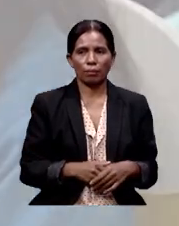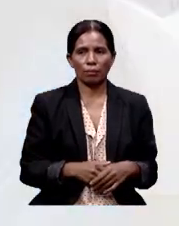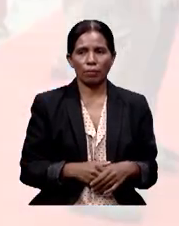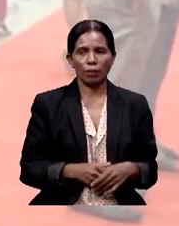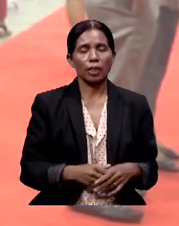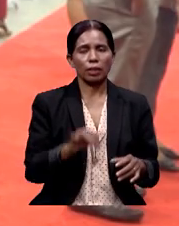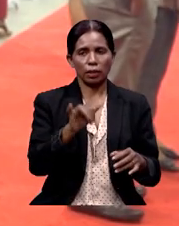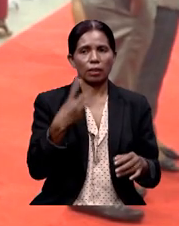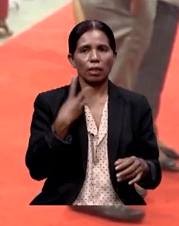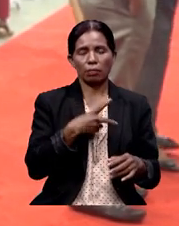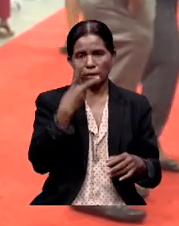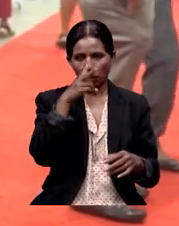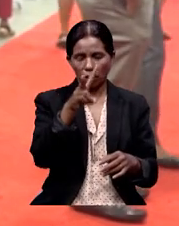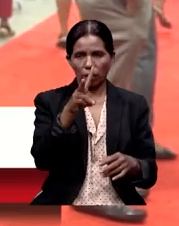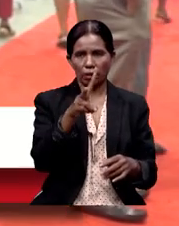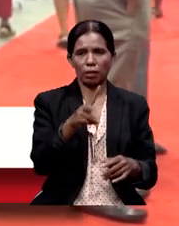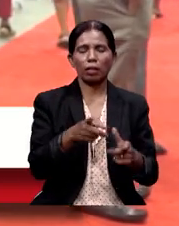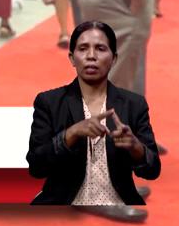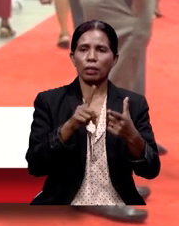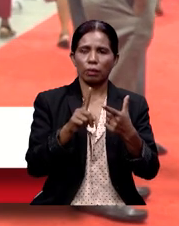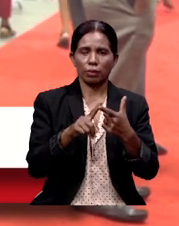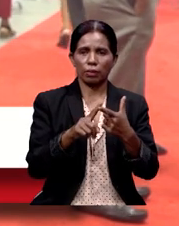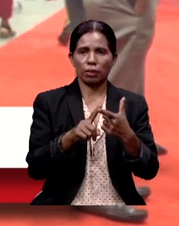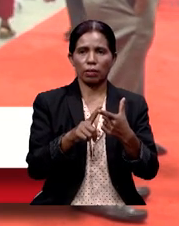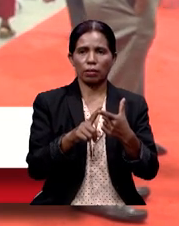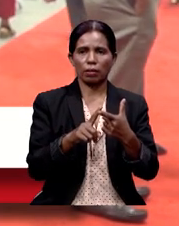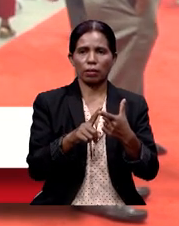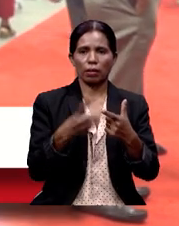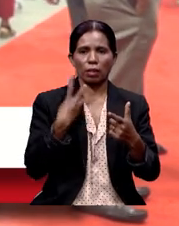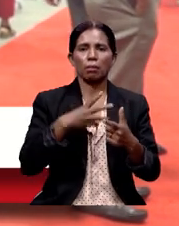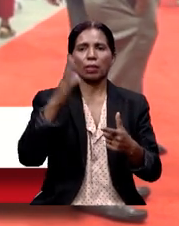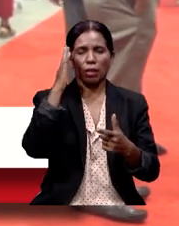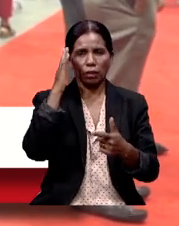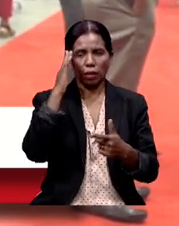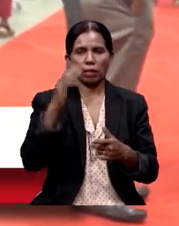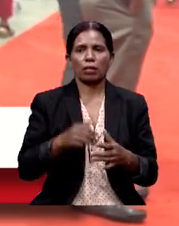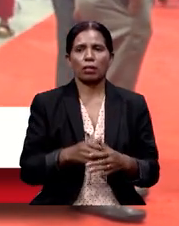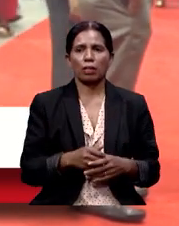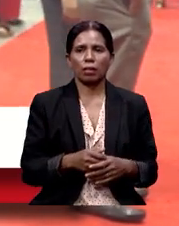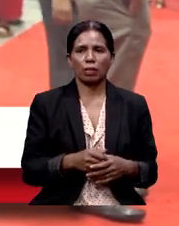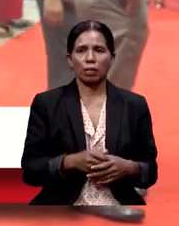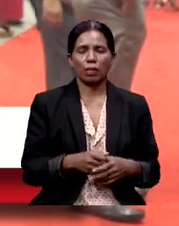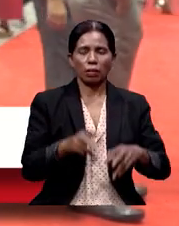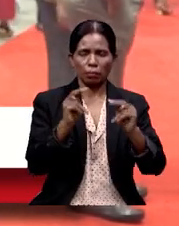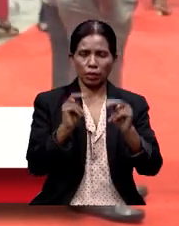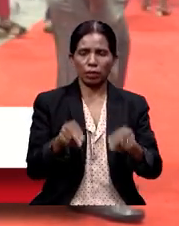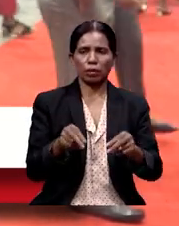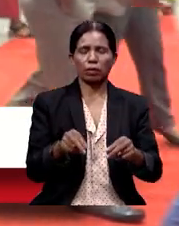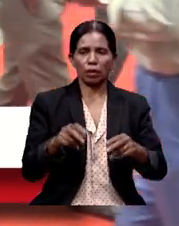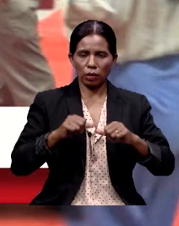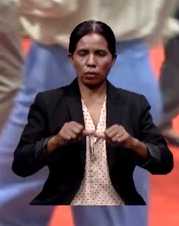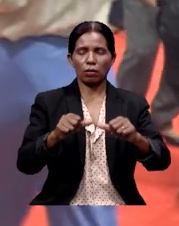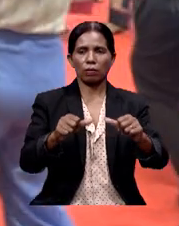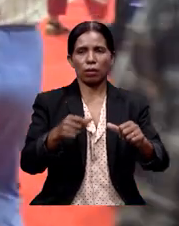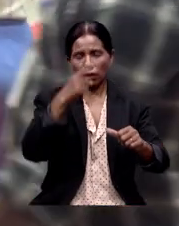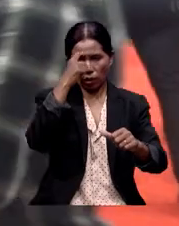haré, e depois a minha atene katak presidir ini ia continuação ia tambah ita